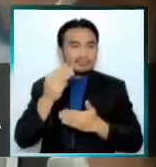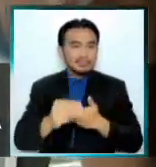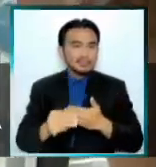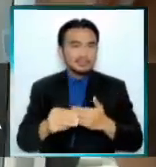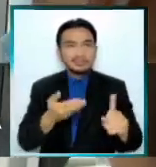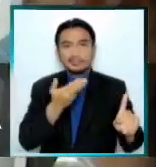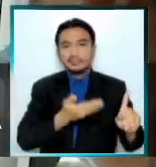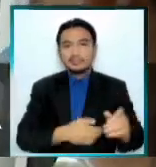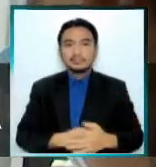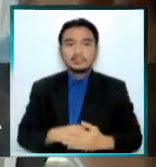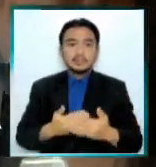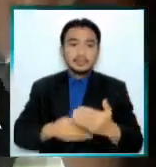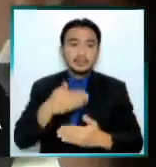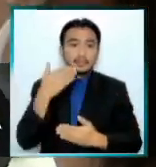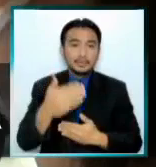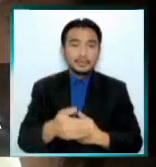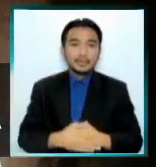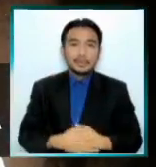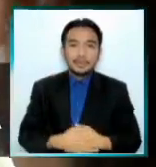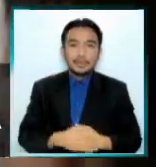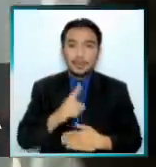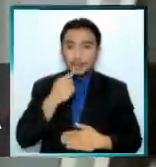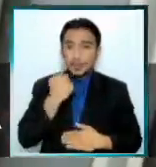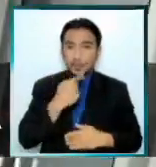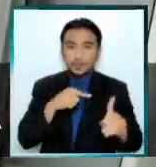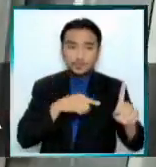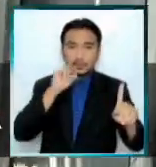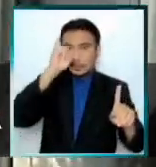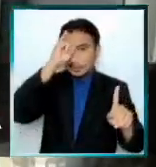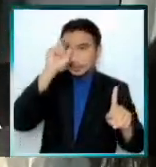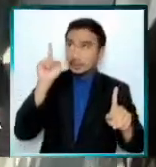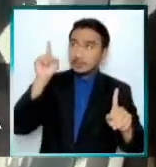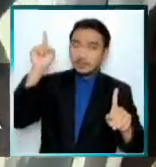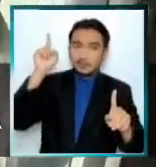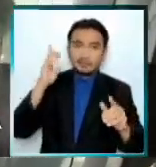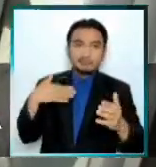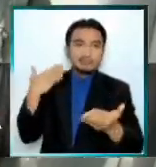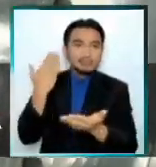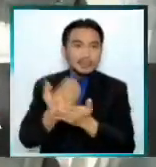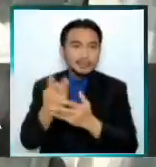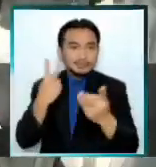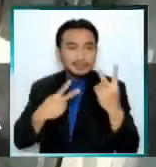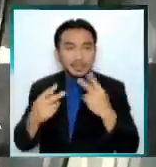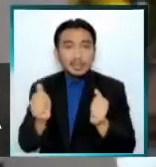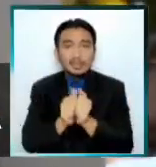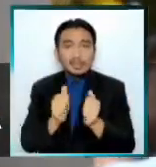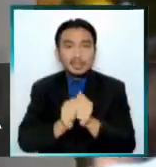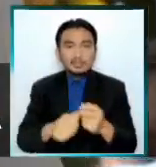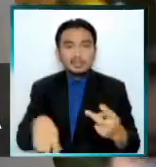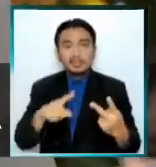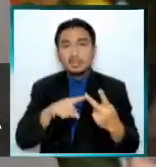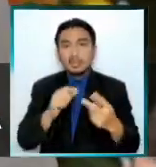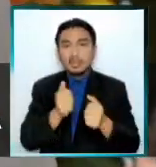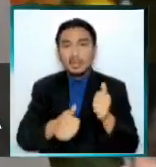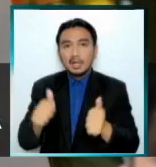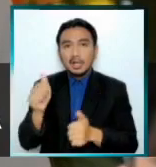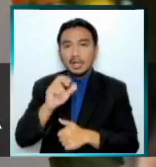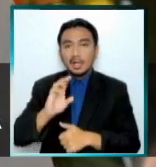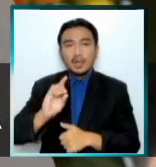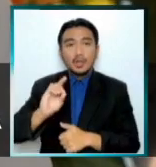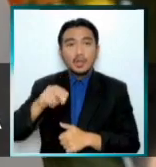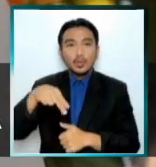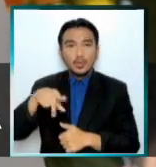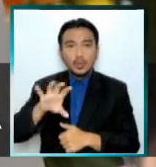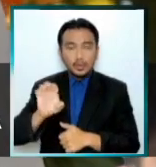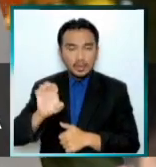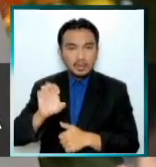Dumalaw sa bakunahan sa isang butika sa Maynila si Mayor Isko Moreno kasama si Health Secretary Francisco Duque. Sa kanya speech, sinabi ni Moreno